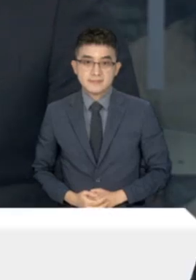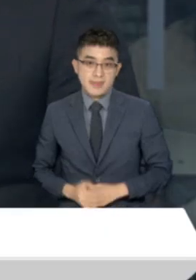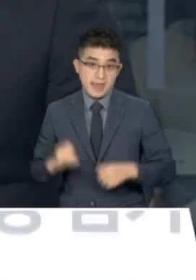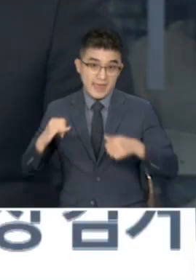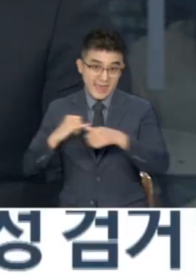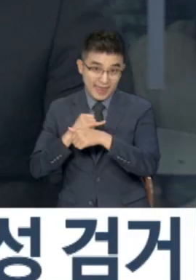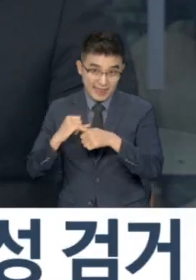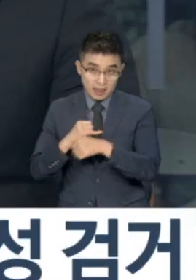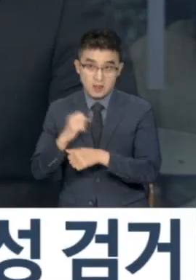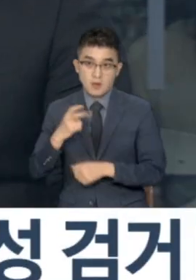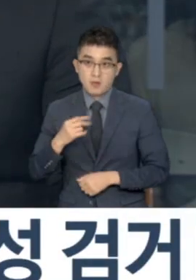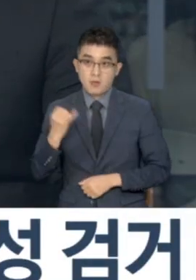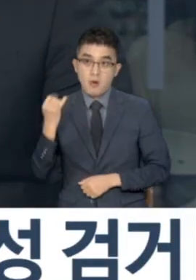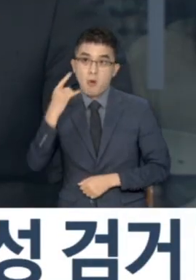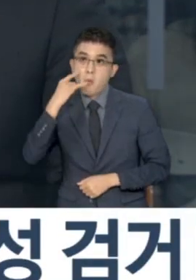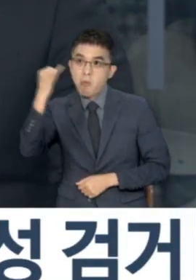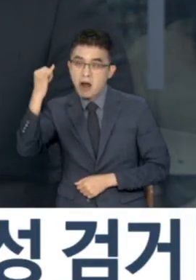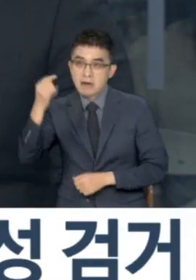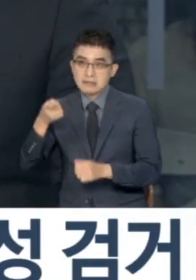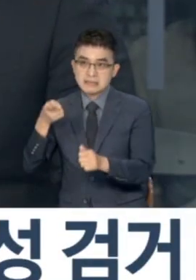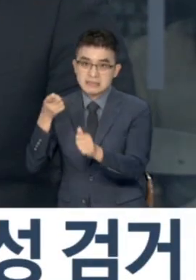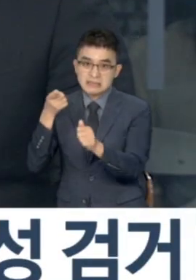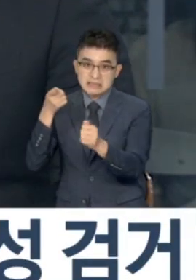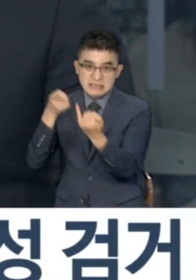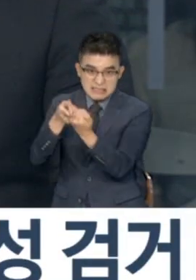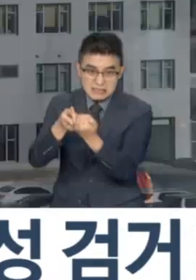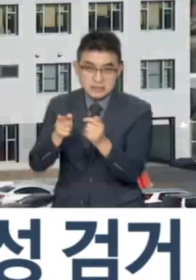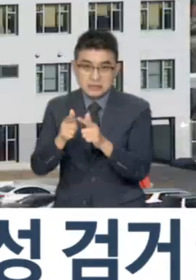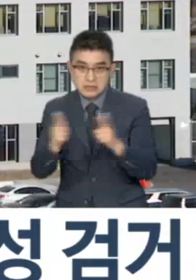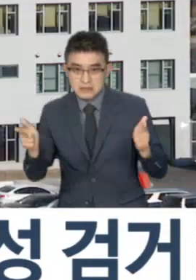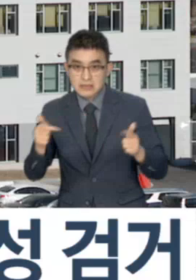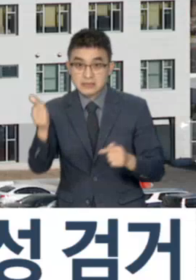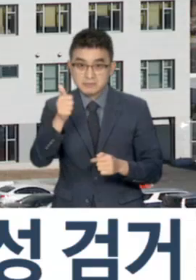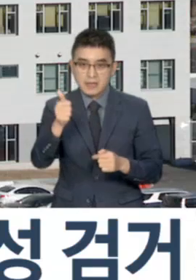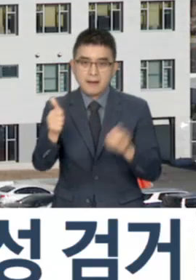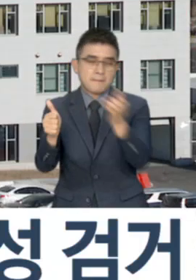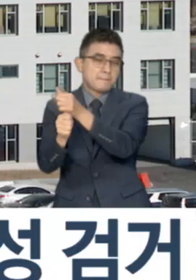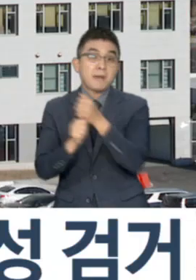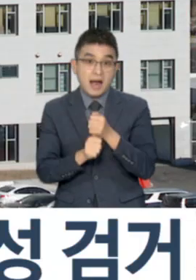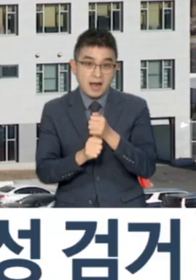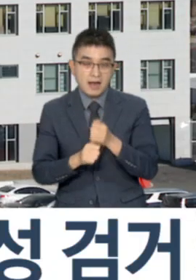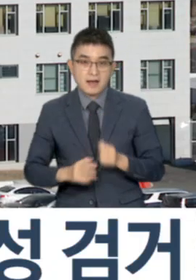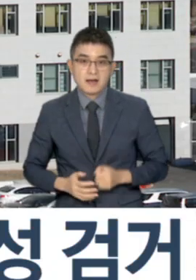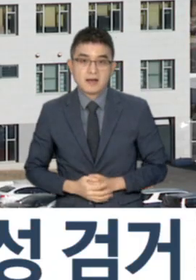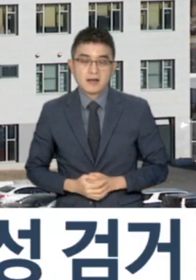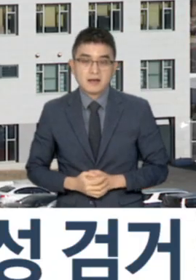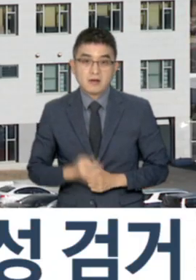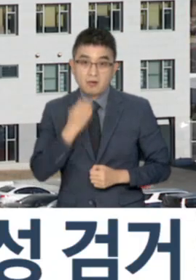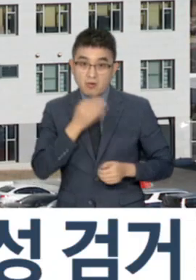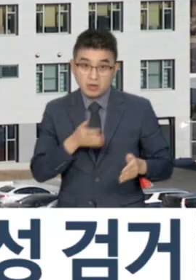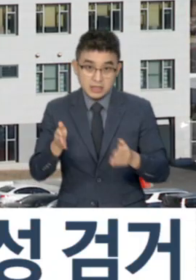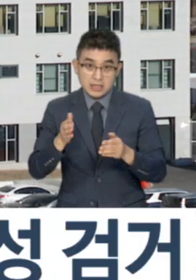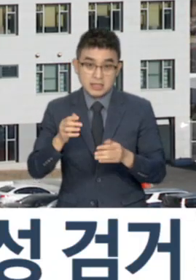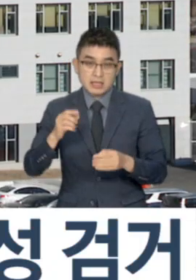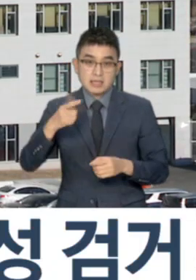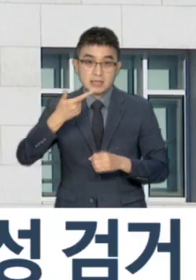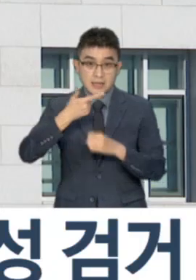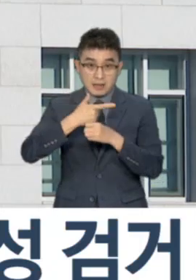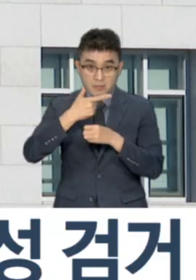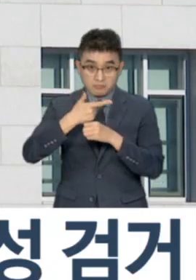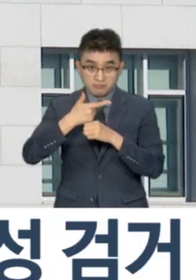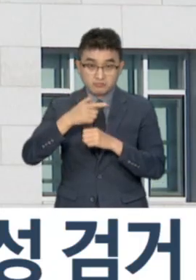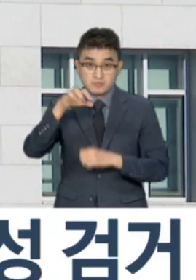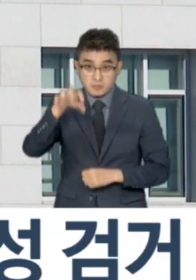애인과 애인의 어머니를 살해하고 애인의 아들을 납치해 도주한 남성이 경찰에 붙잡혔습니다 경기 남양주 남부경찰서는 오늘 오전